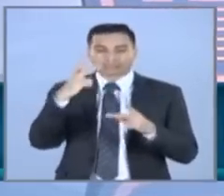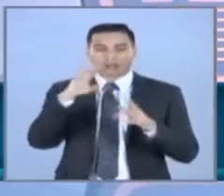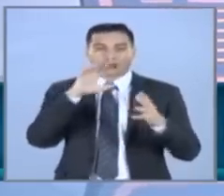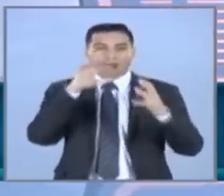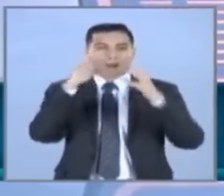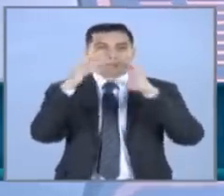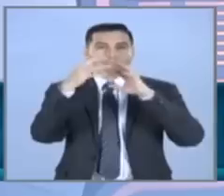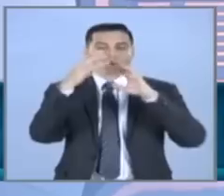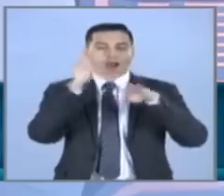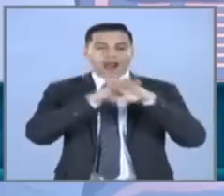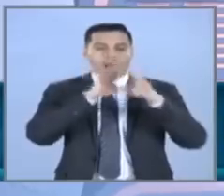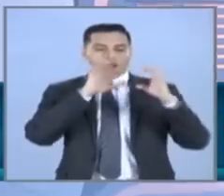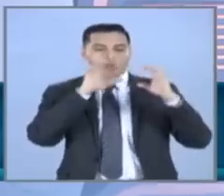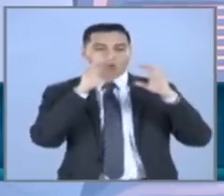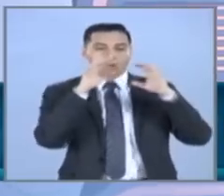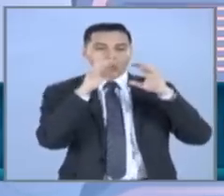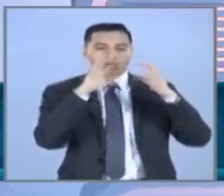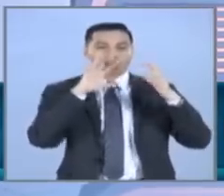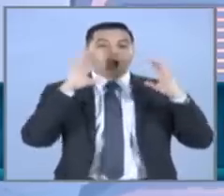القمر ده بيدور حوالين الكوكب